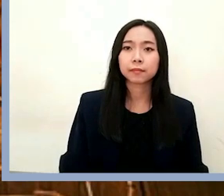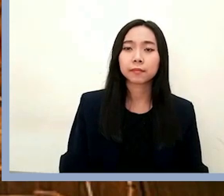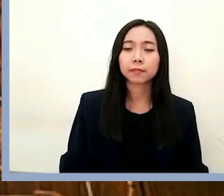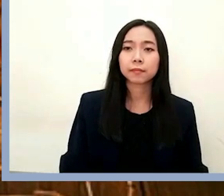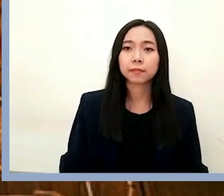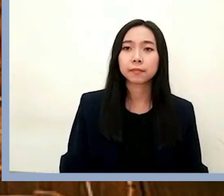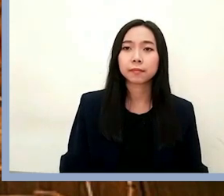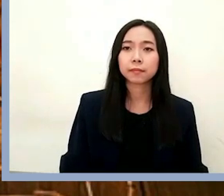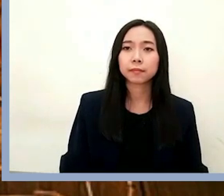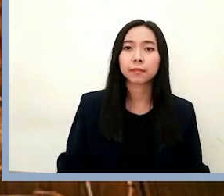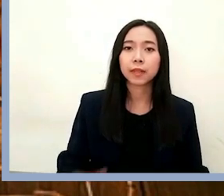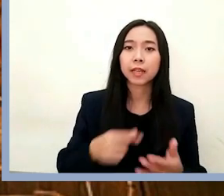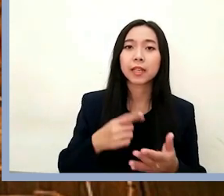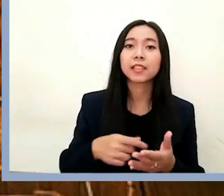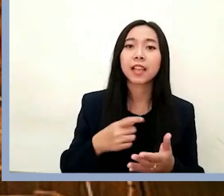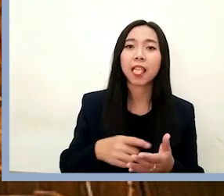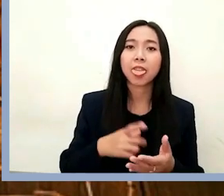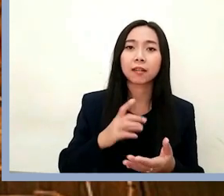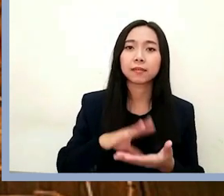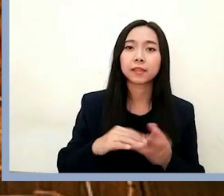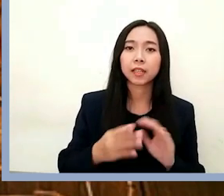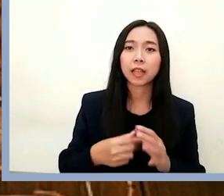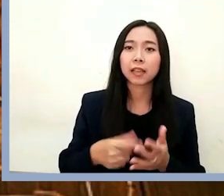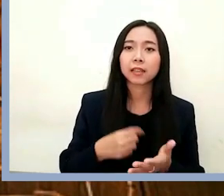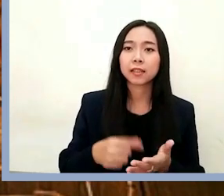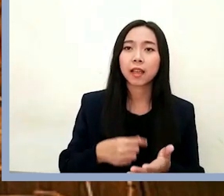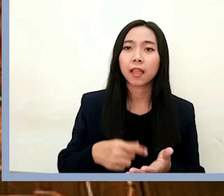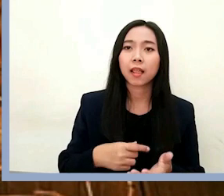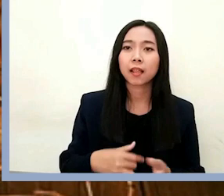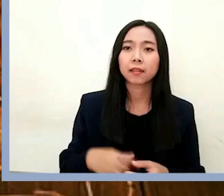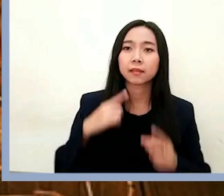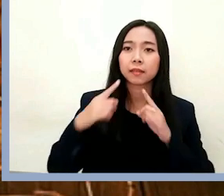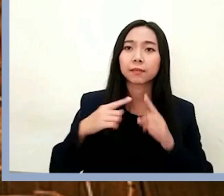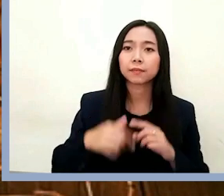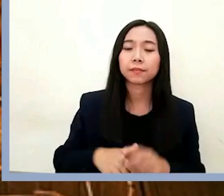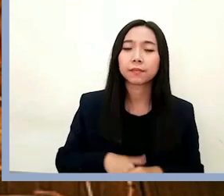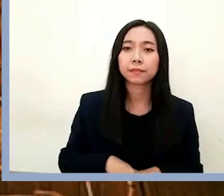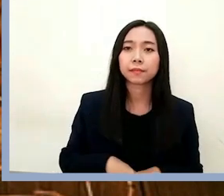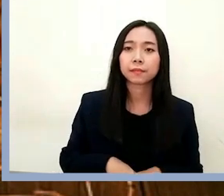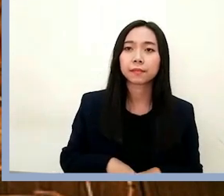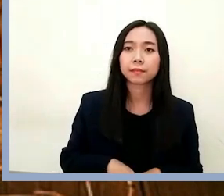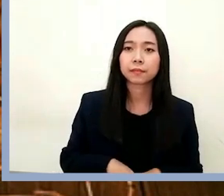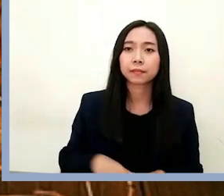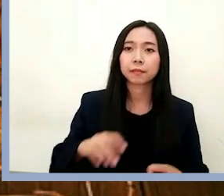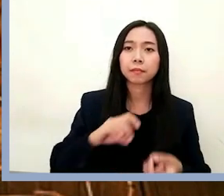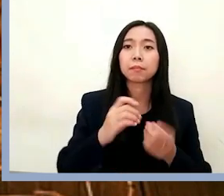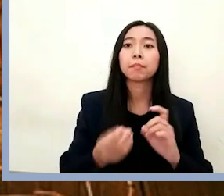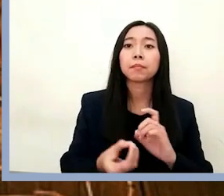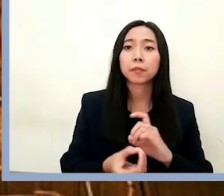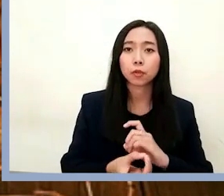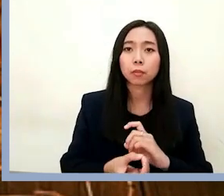Injil dalam kisah Zakheus memberitakan bahwa pertobatan itu